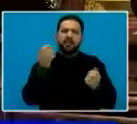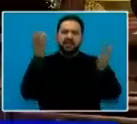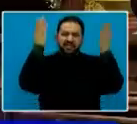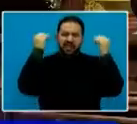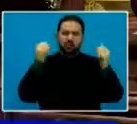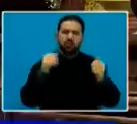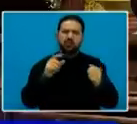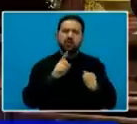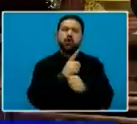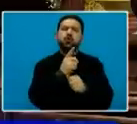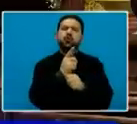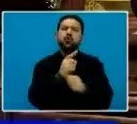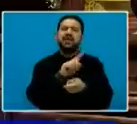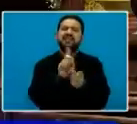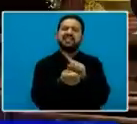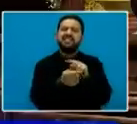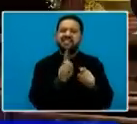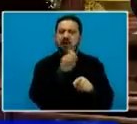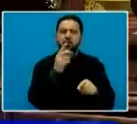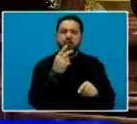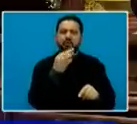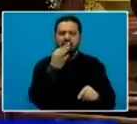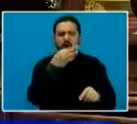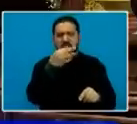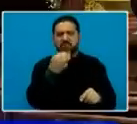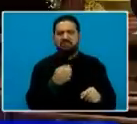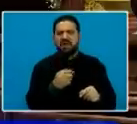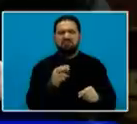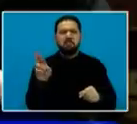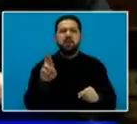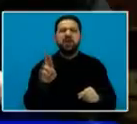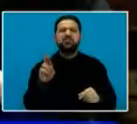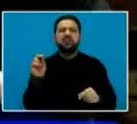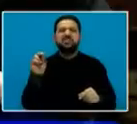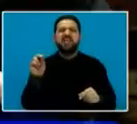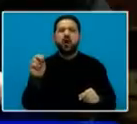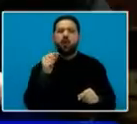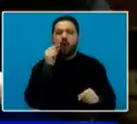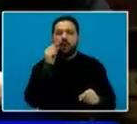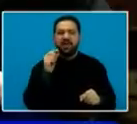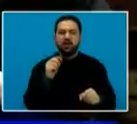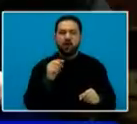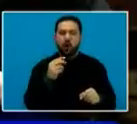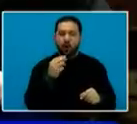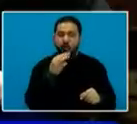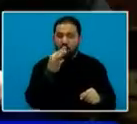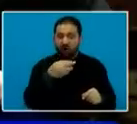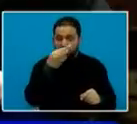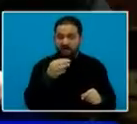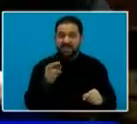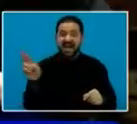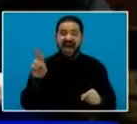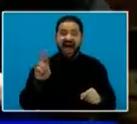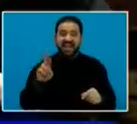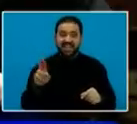schimbă. Pentru că nu vorbim de percepții, domne, cum percep eu o anumită faptă peste un anumit timp, ci vorbim de realități